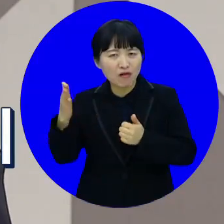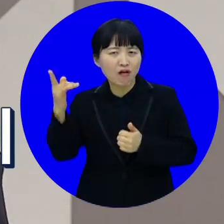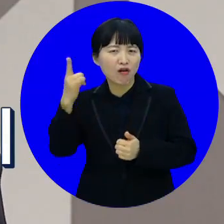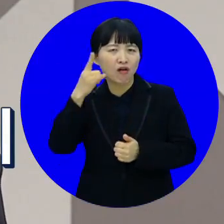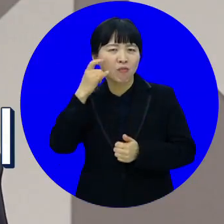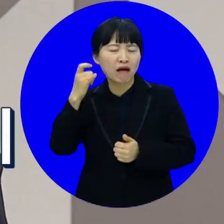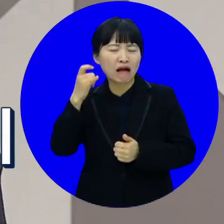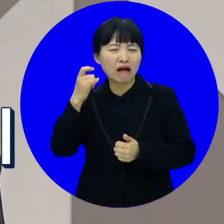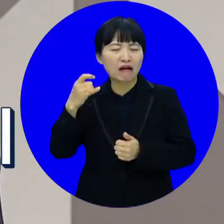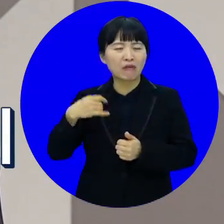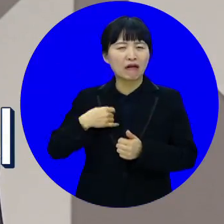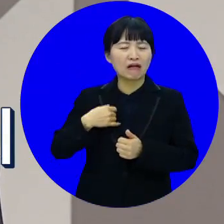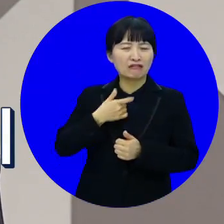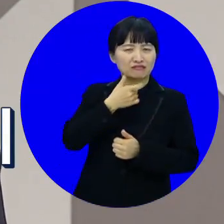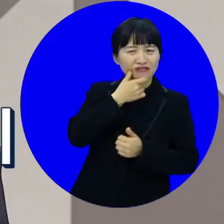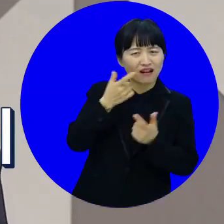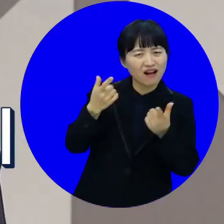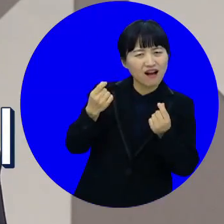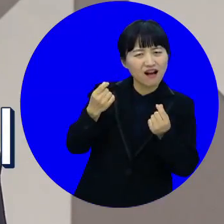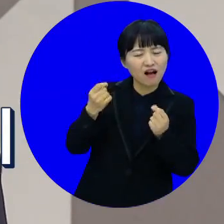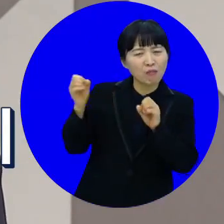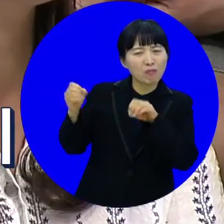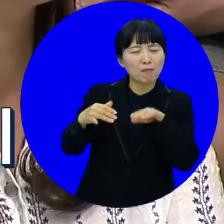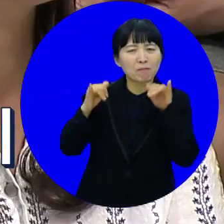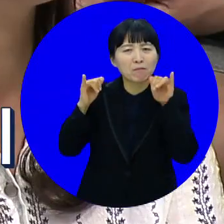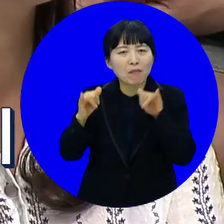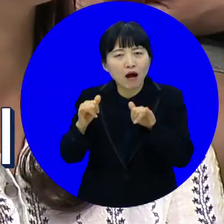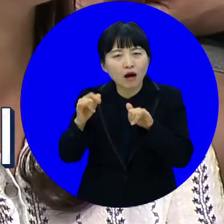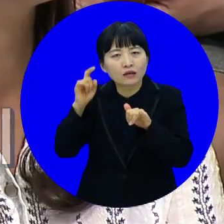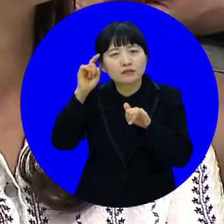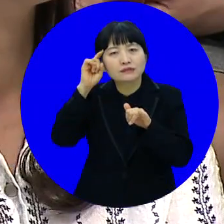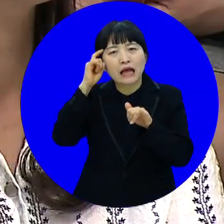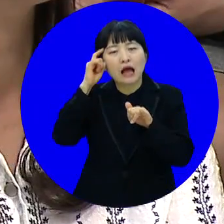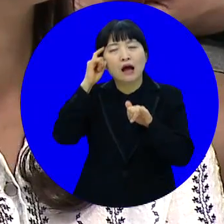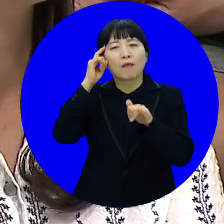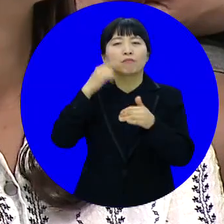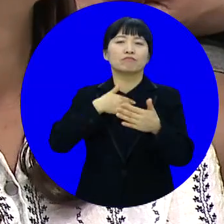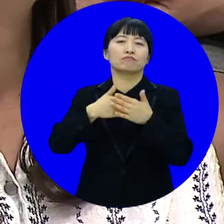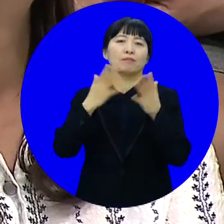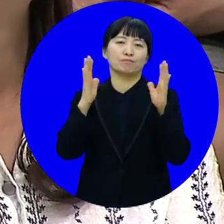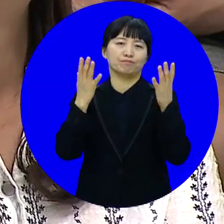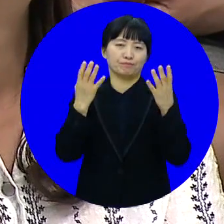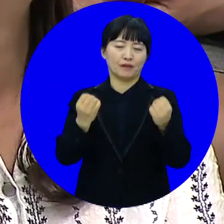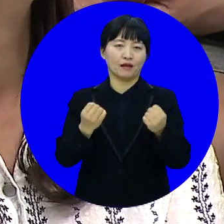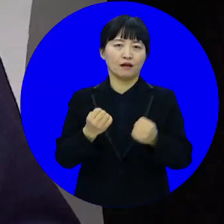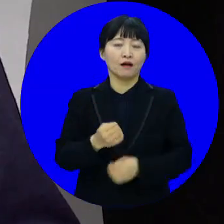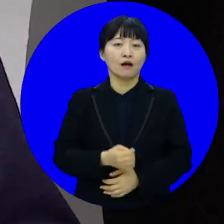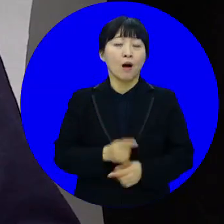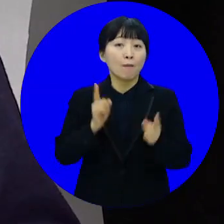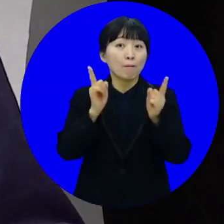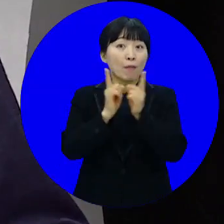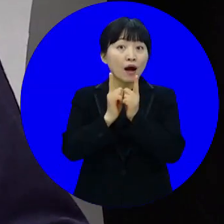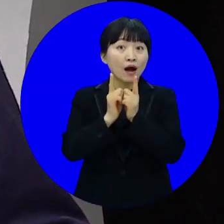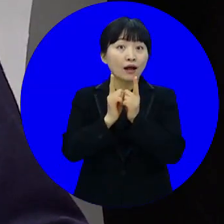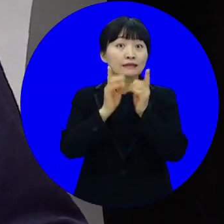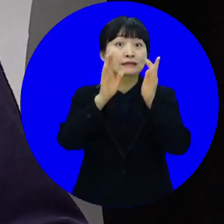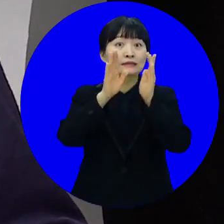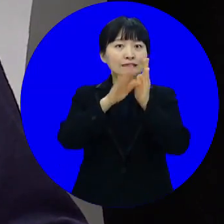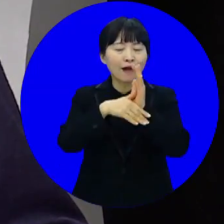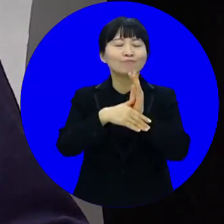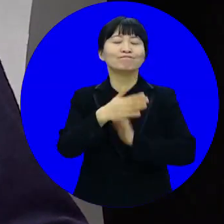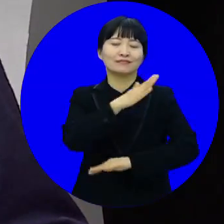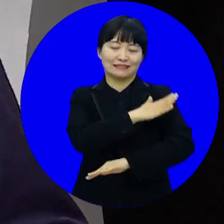미워하거나 싫어하거나 버리진 않을까라는 그런 불안감에 시달리는 아이도 많습니다. 면접 교섭을 보낼 때는 흔쾌히 보내줘야